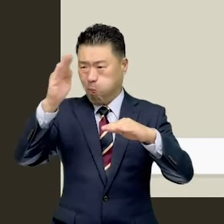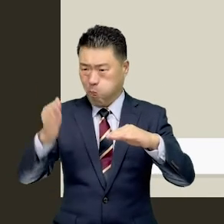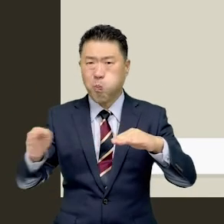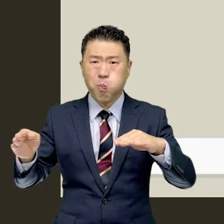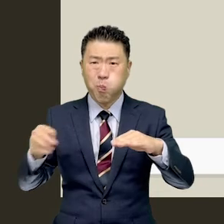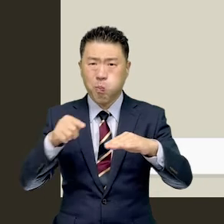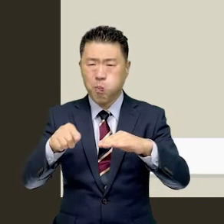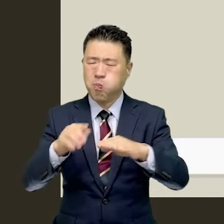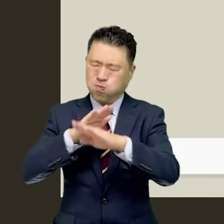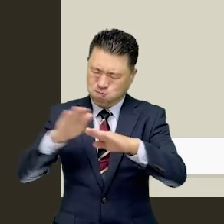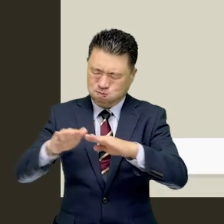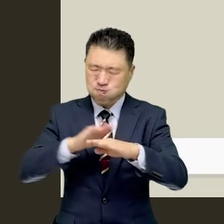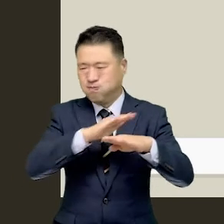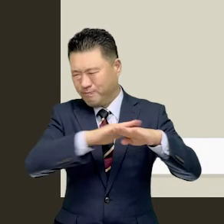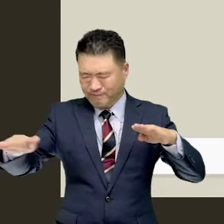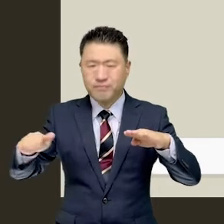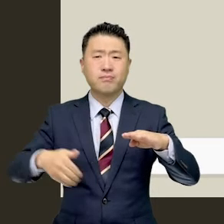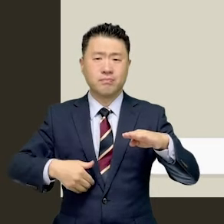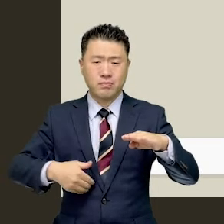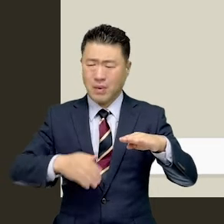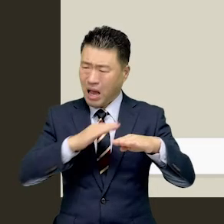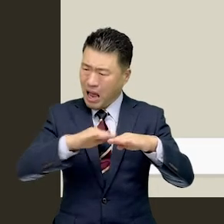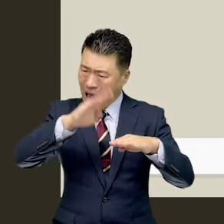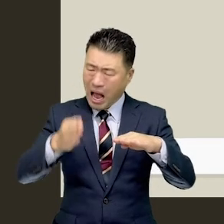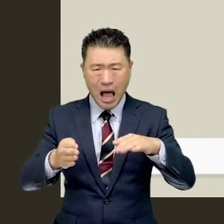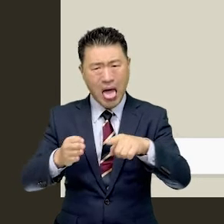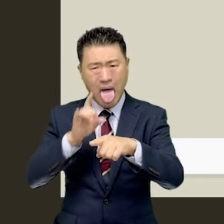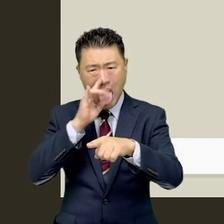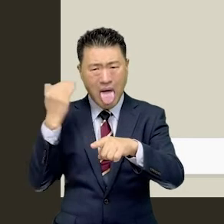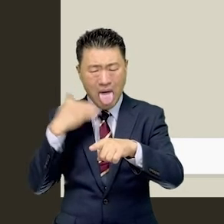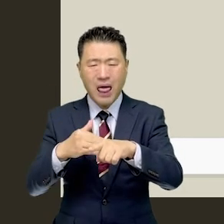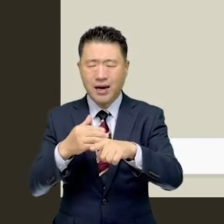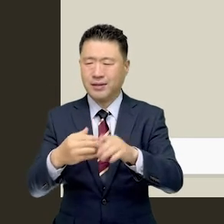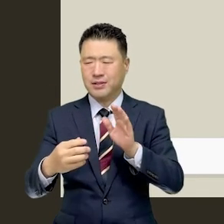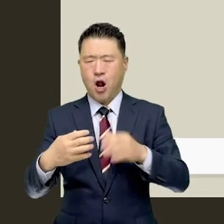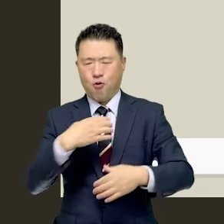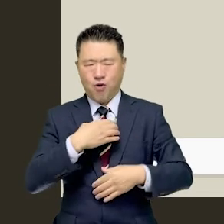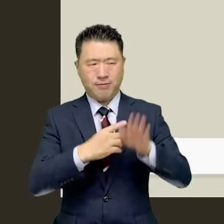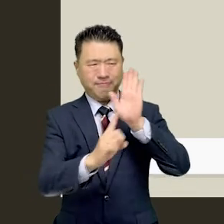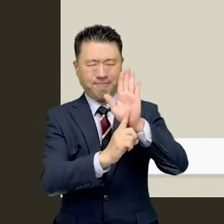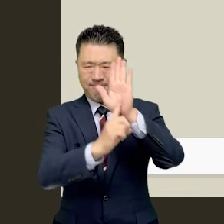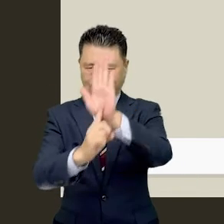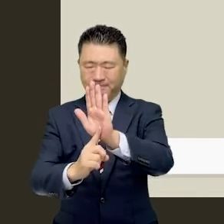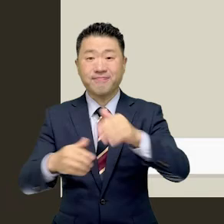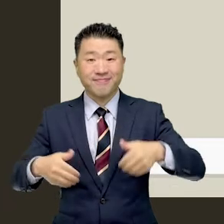걸려 넘어지지 않게 하고 제거하기 어렵다면 적절한 경고 표시를 합니다.